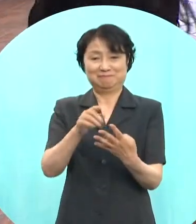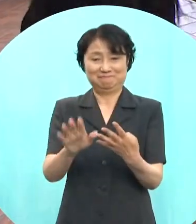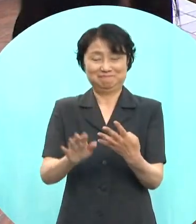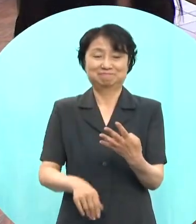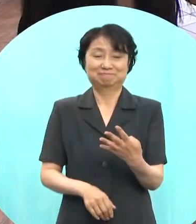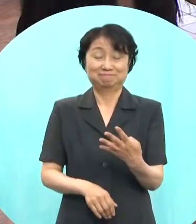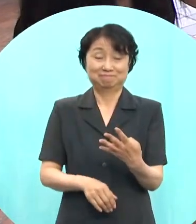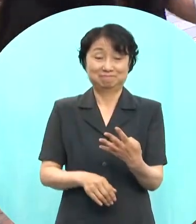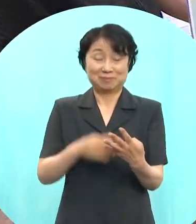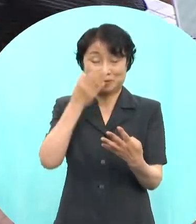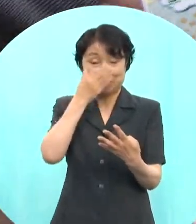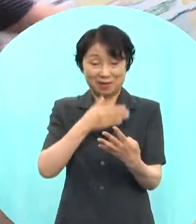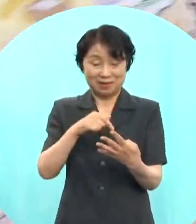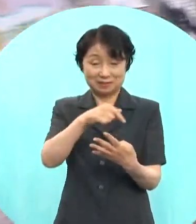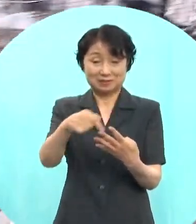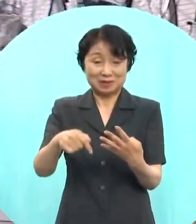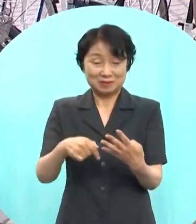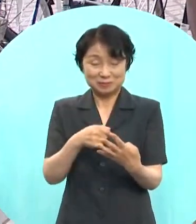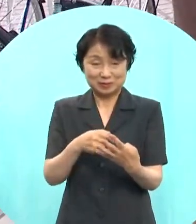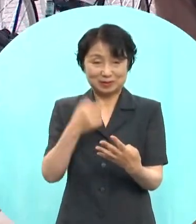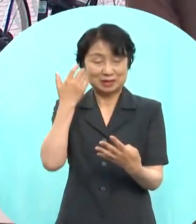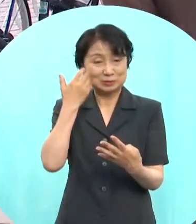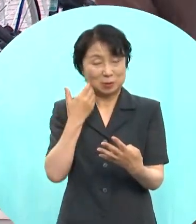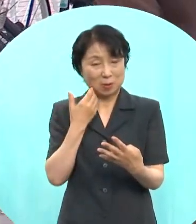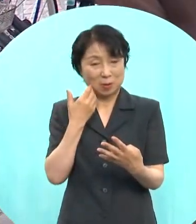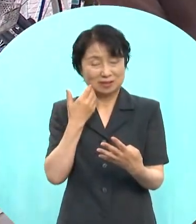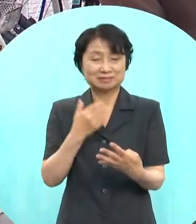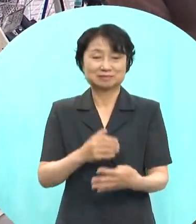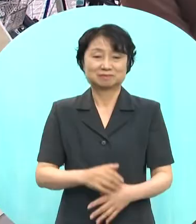全部です。 あ、全部なんだ。